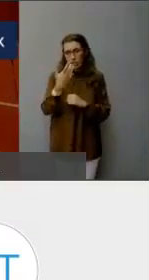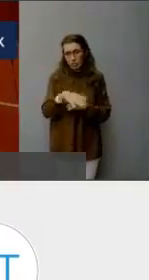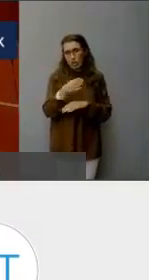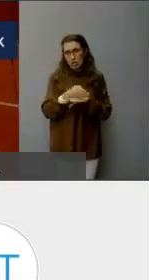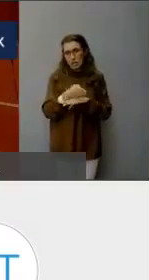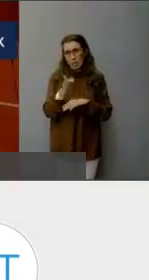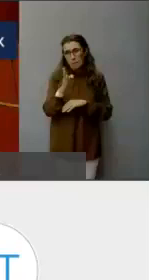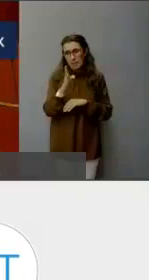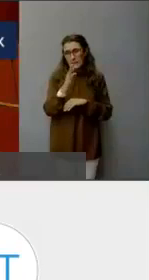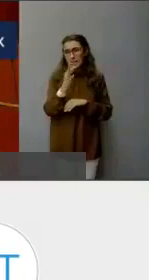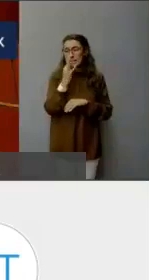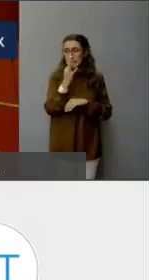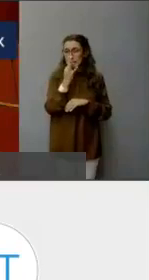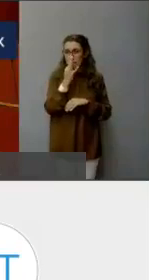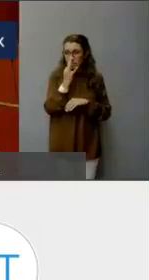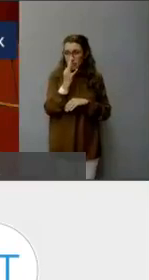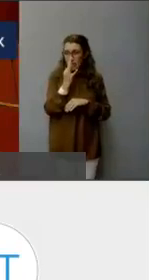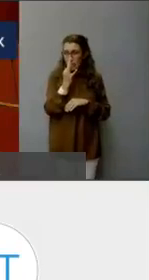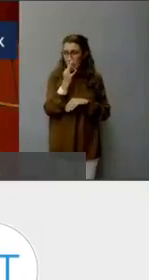cioè non si può accedere